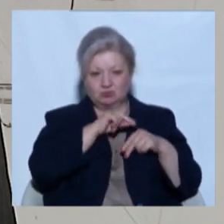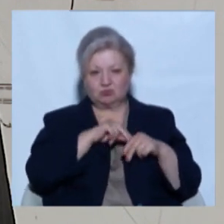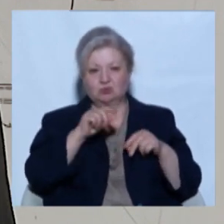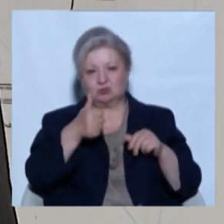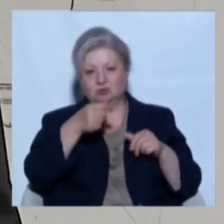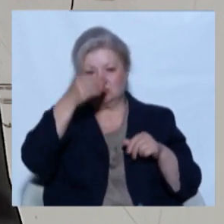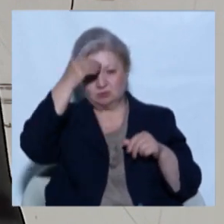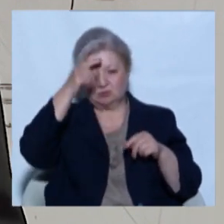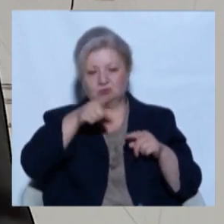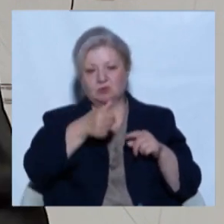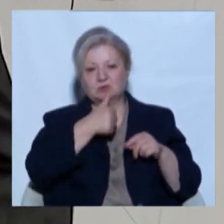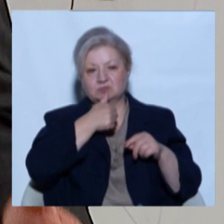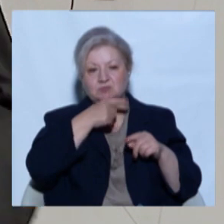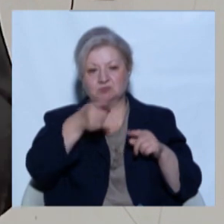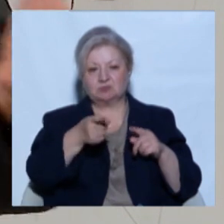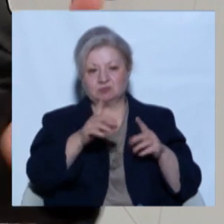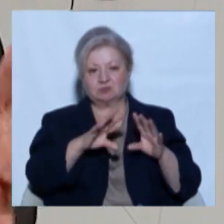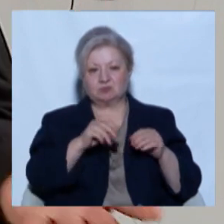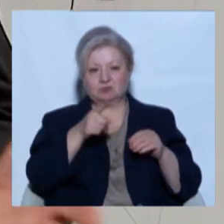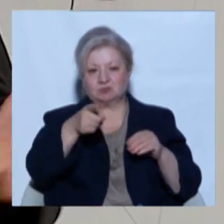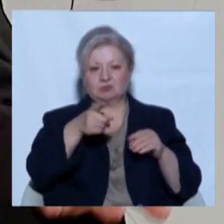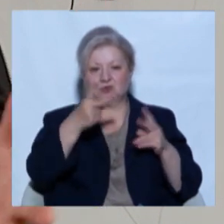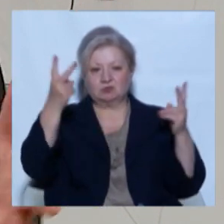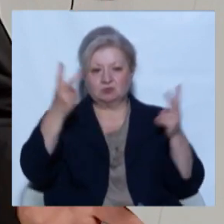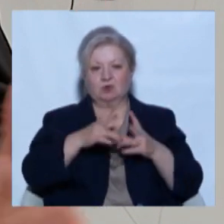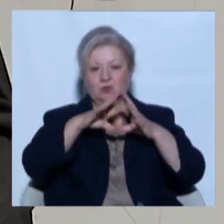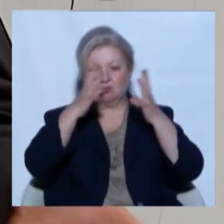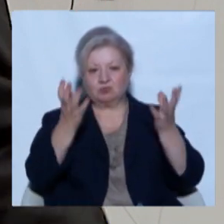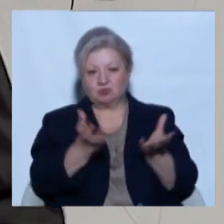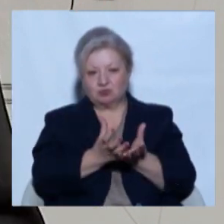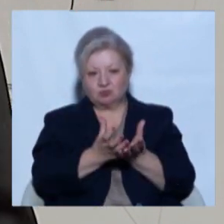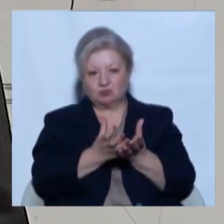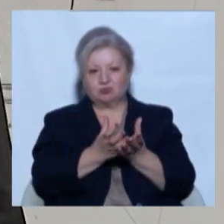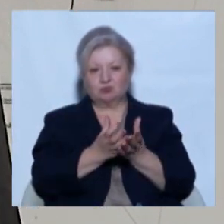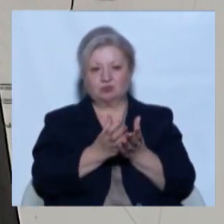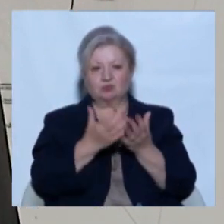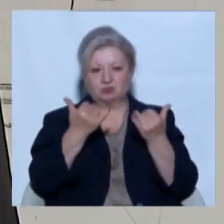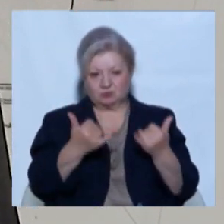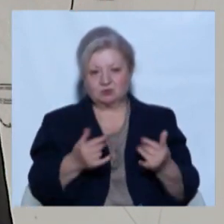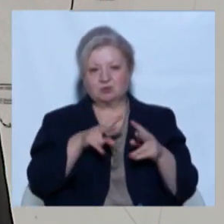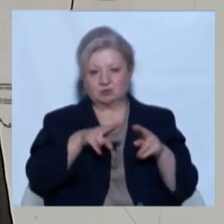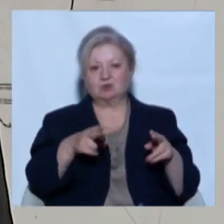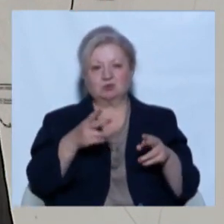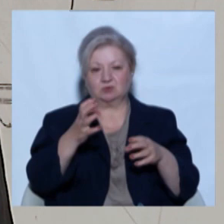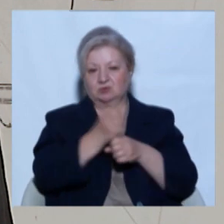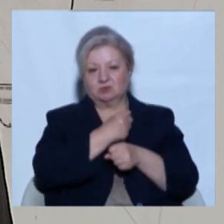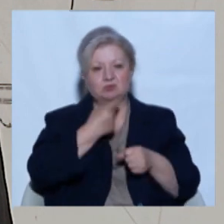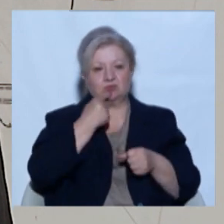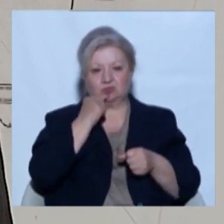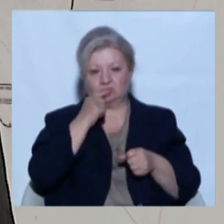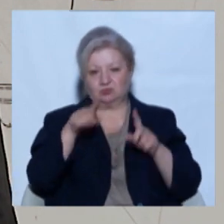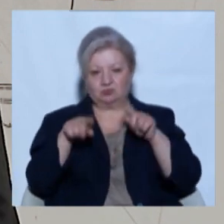წარმოიდგინეთ, რომ ამ ექსპერიმენტისთვის თუნდაც მათ ჭირდებოდათ ბურთი და ბურთიც დღეს რთული საშოვნელი